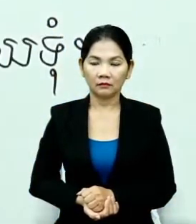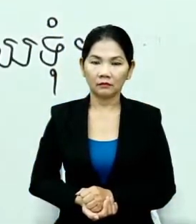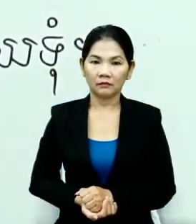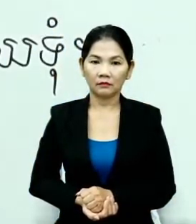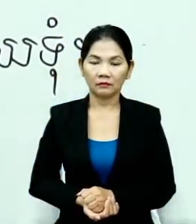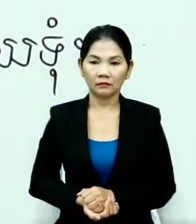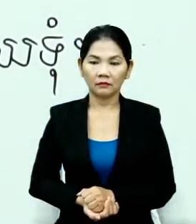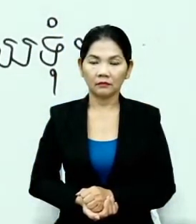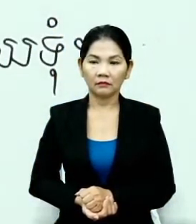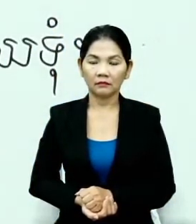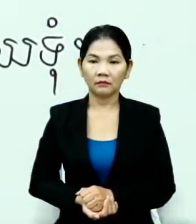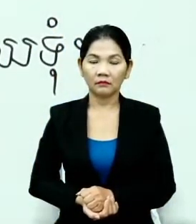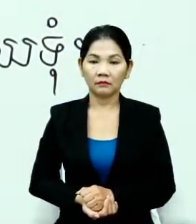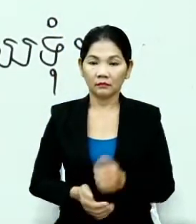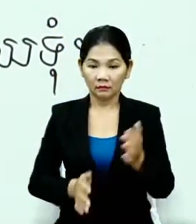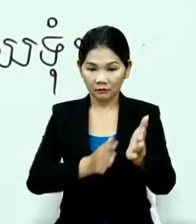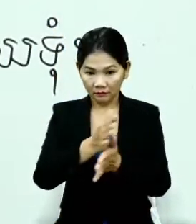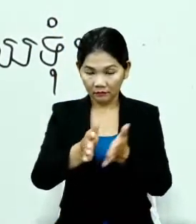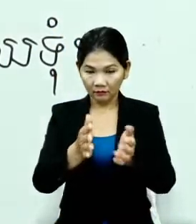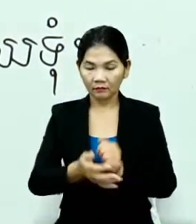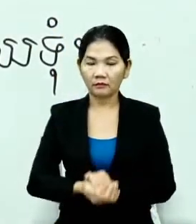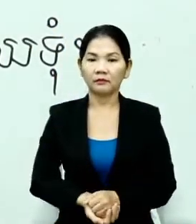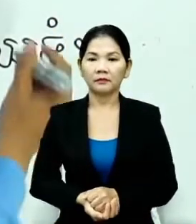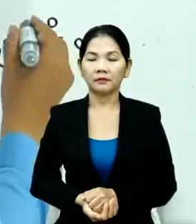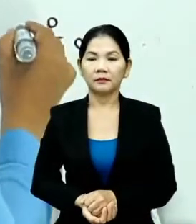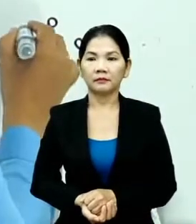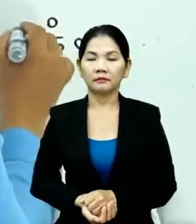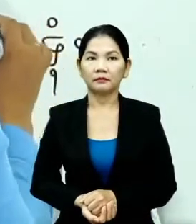ta ta ăn được ọc ní